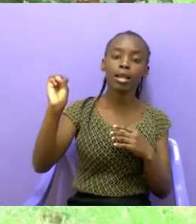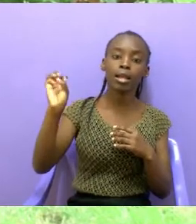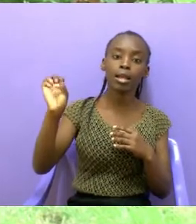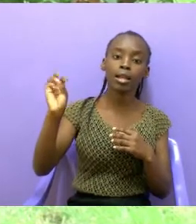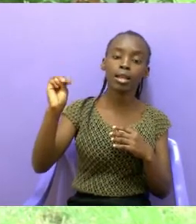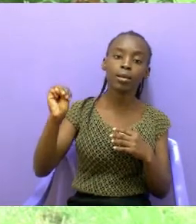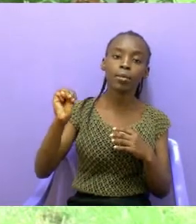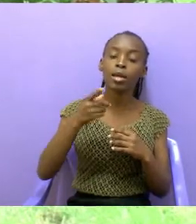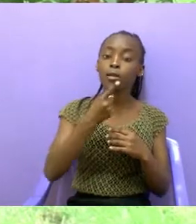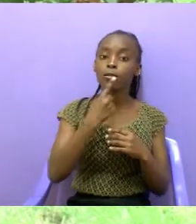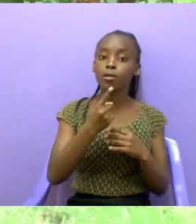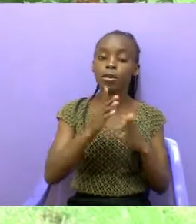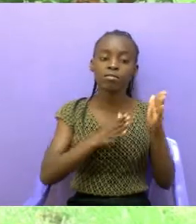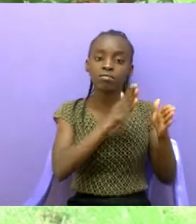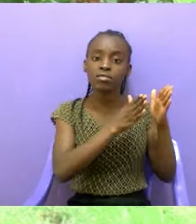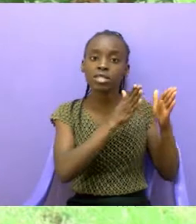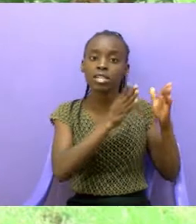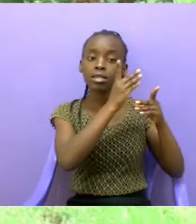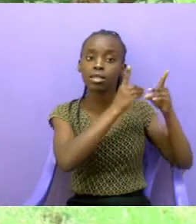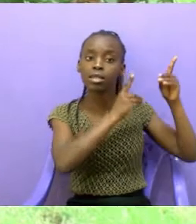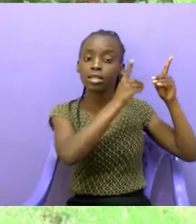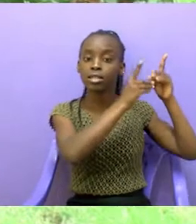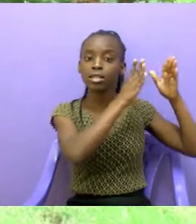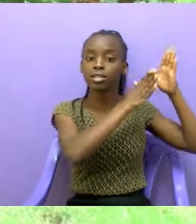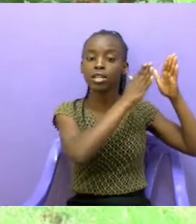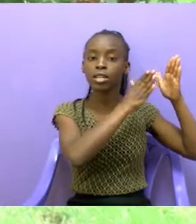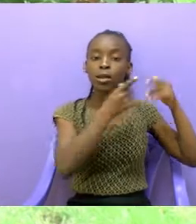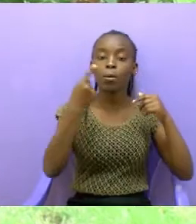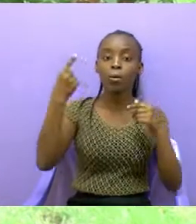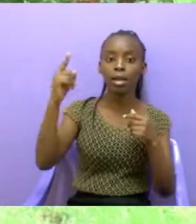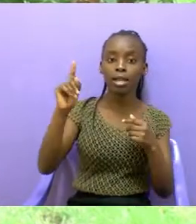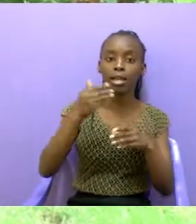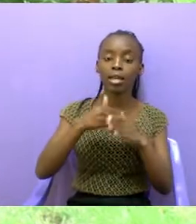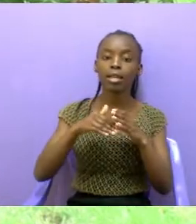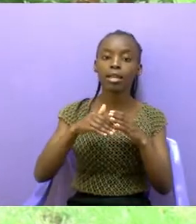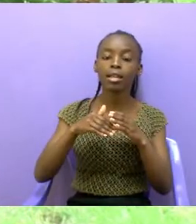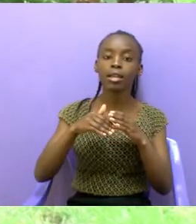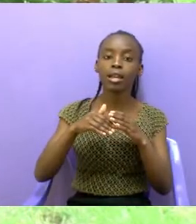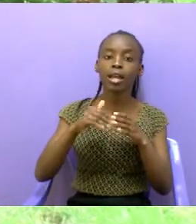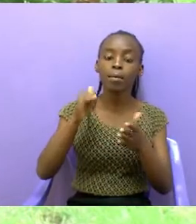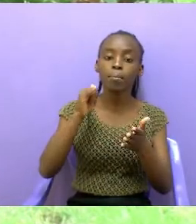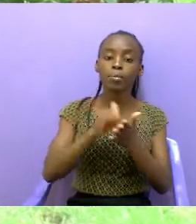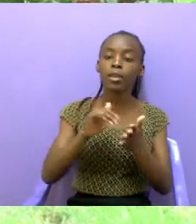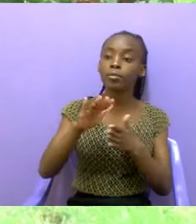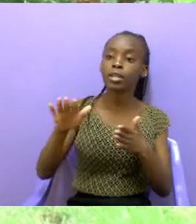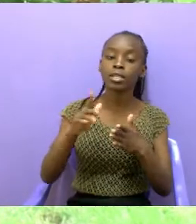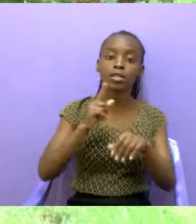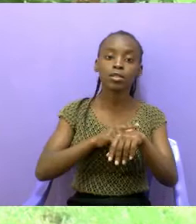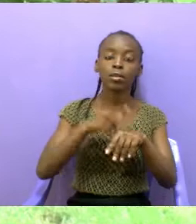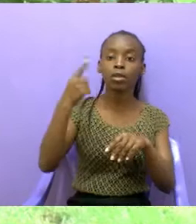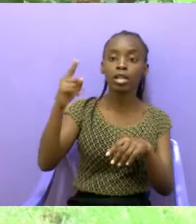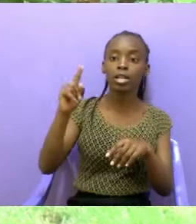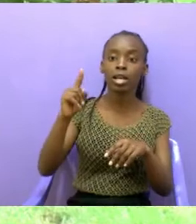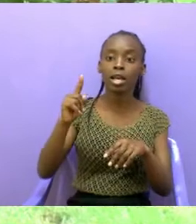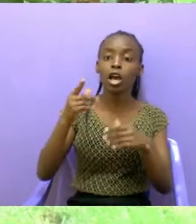Na wakaliporudi, nataka nikatize pale, waliporudi wakapata chakula kiko, chakula tele. Lakini